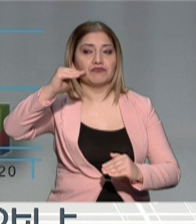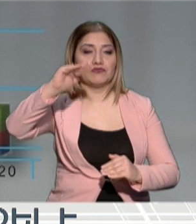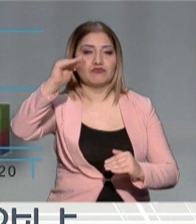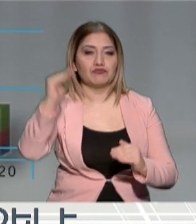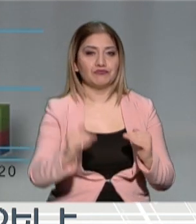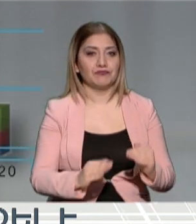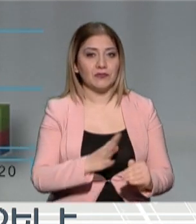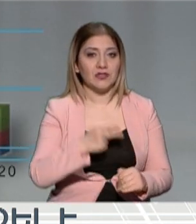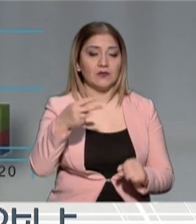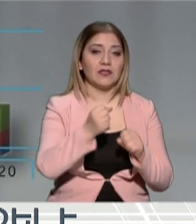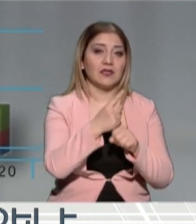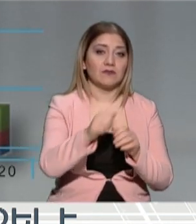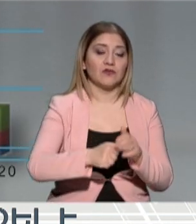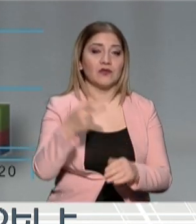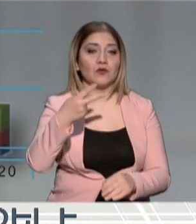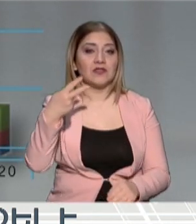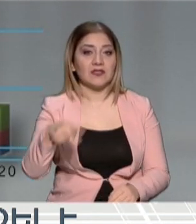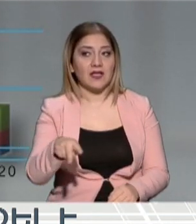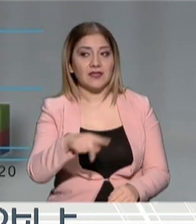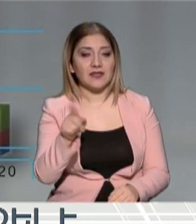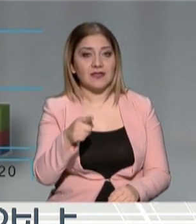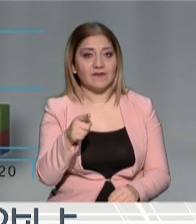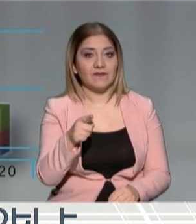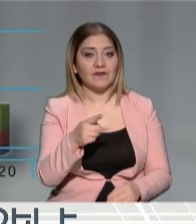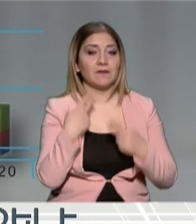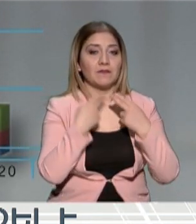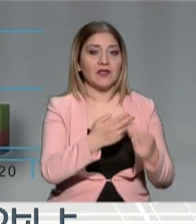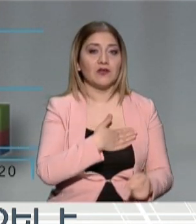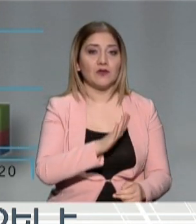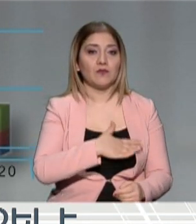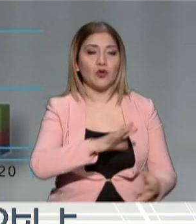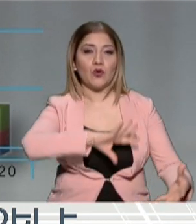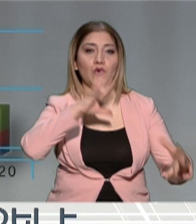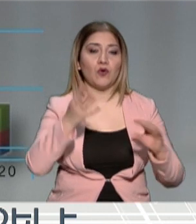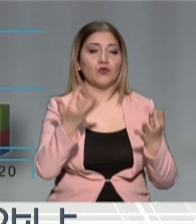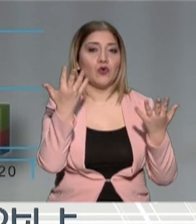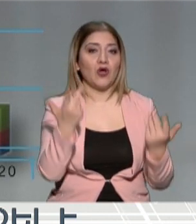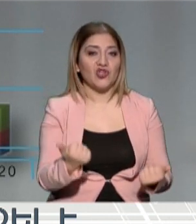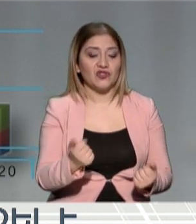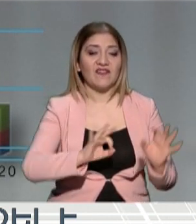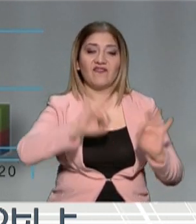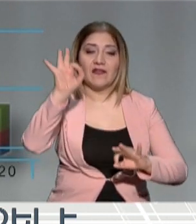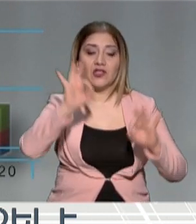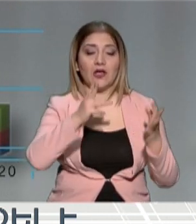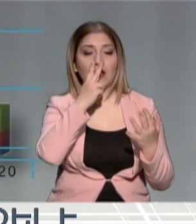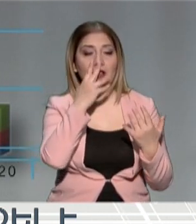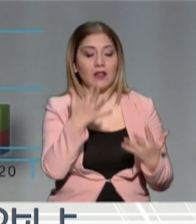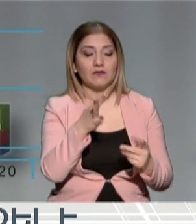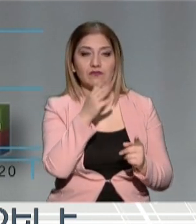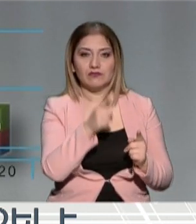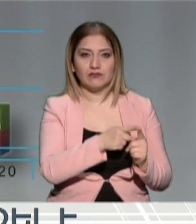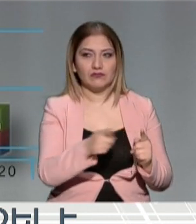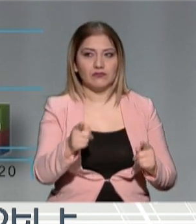Սրանք 2011-ից 2020-ը քրեակատարողական հիմնարկներում մահվան դեպքերի թվերն են։ Վիճակագրությունը ցույց է տալիս, որ այս